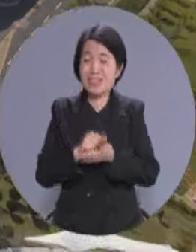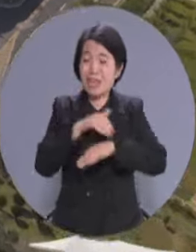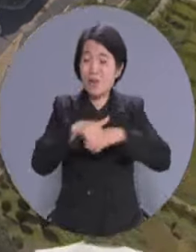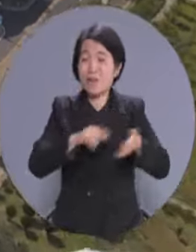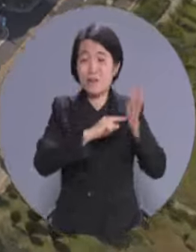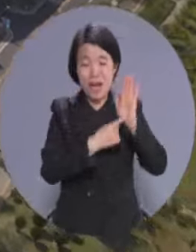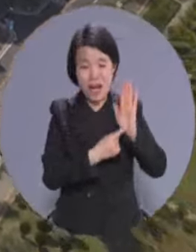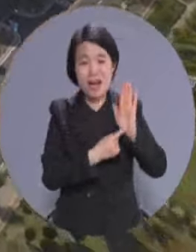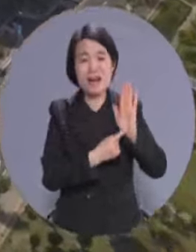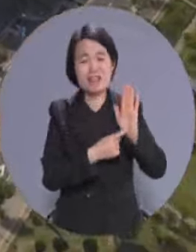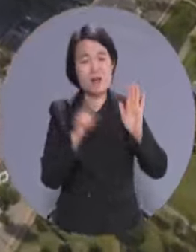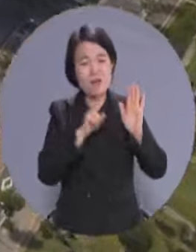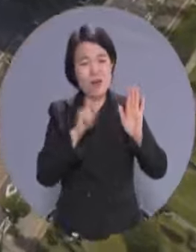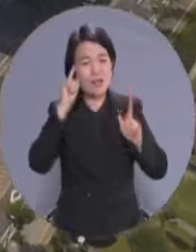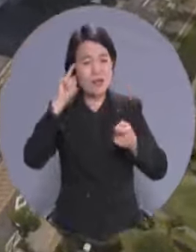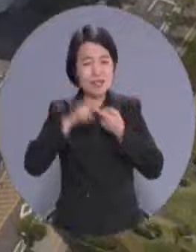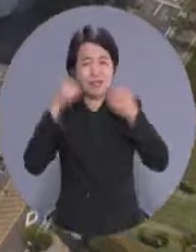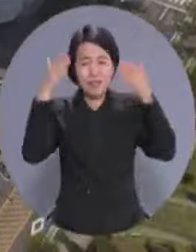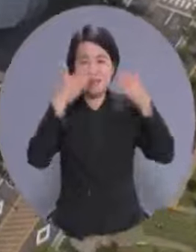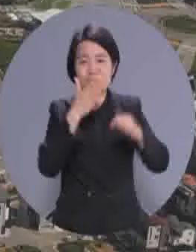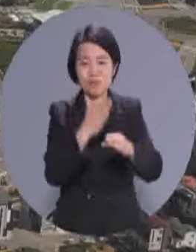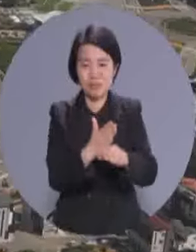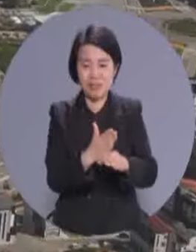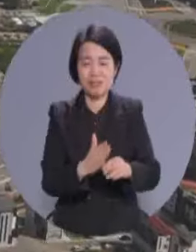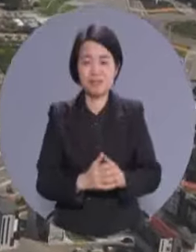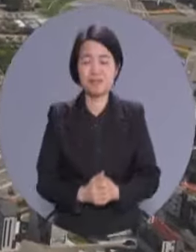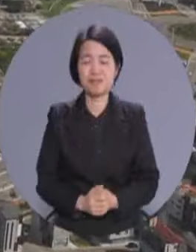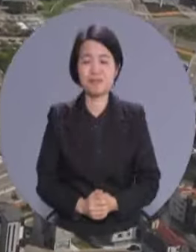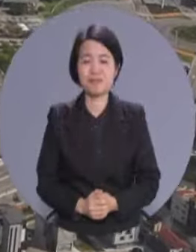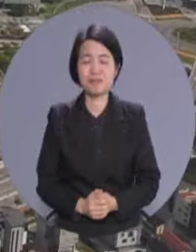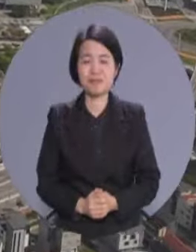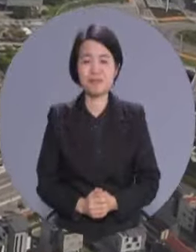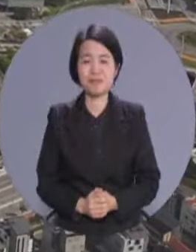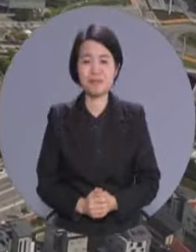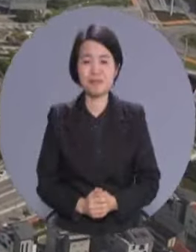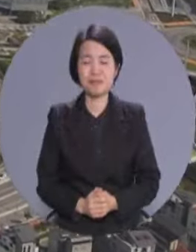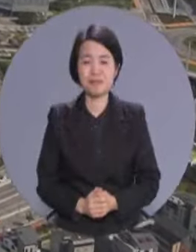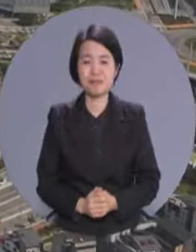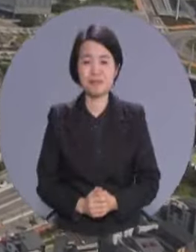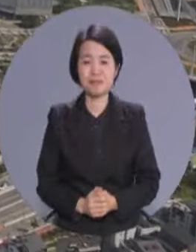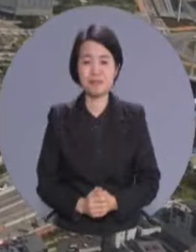지역민들의 관심과 기대가 높아지고 있습니다. MBC 뉴스 최우식입니다.